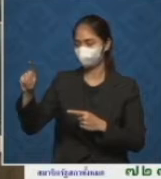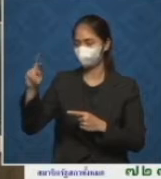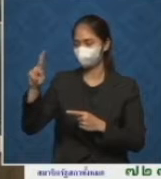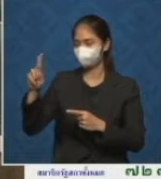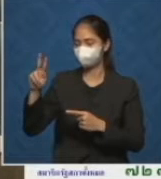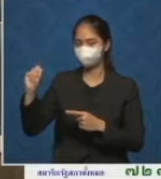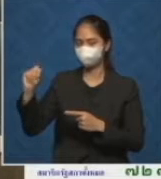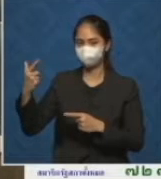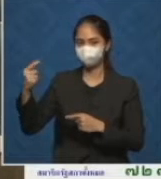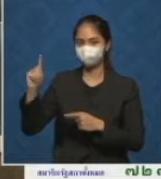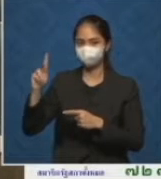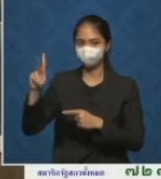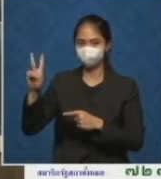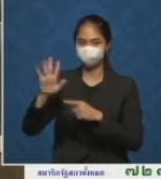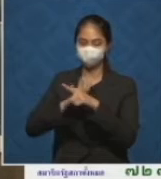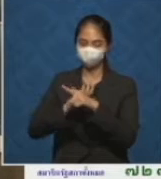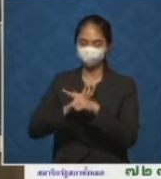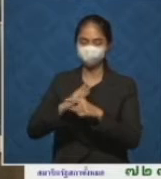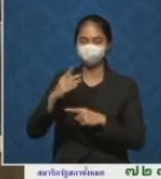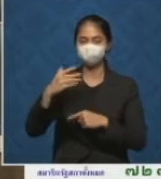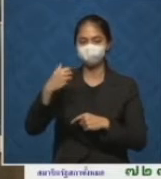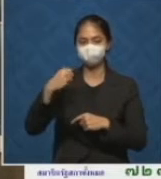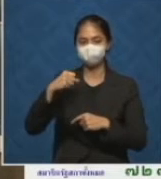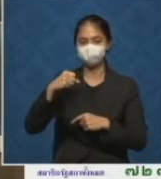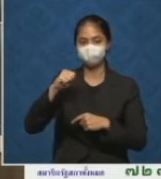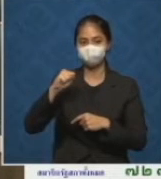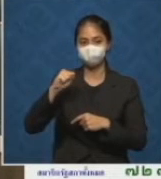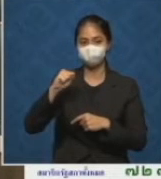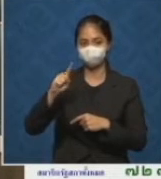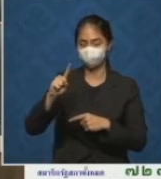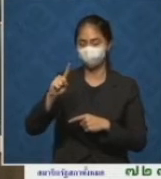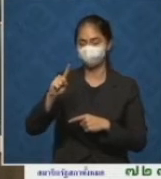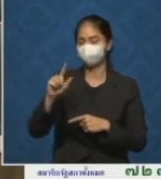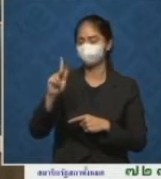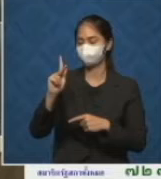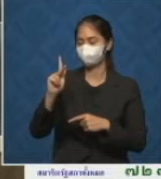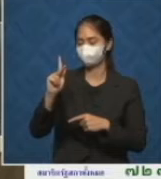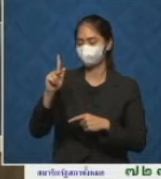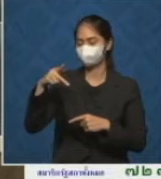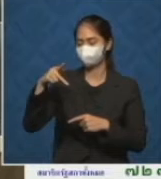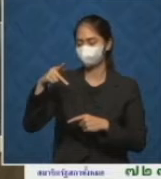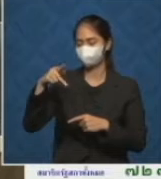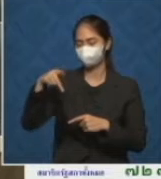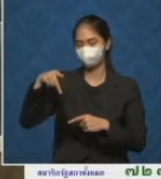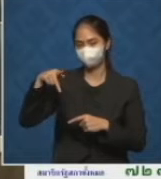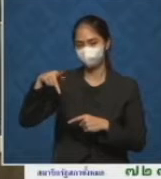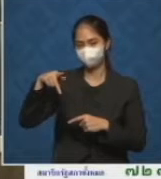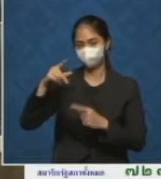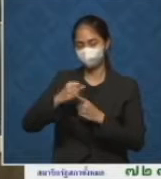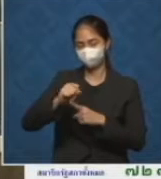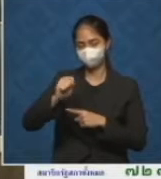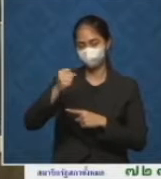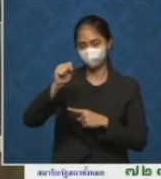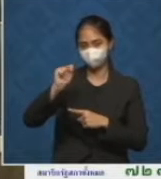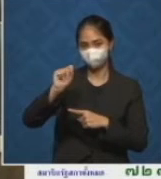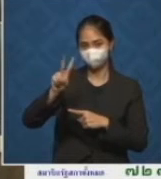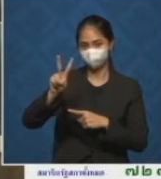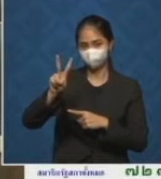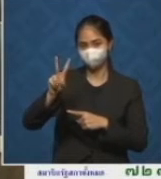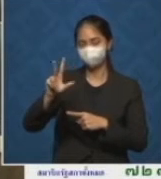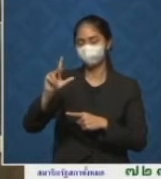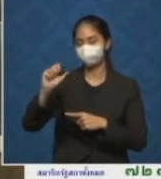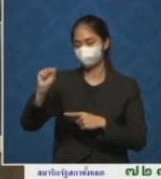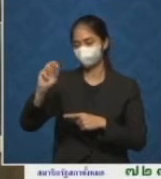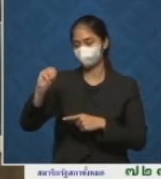11นางเบญจรัตน์จริยธาราสิทธิ์12นายส